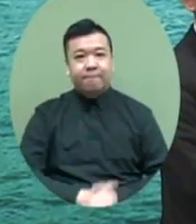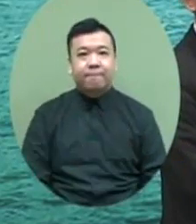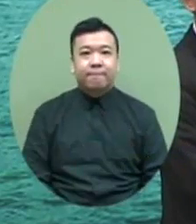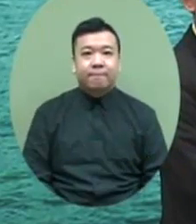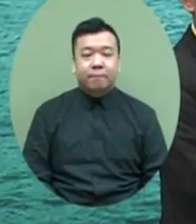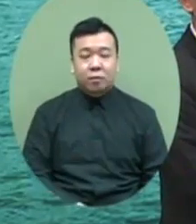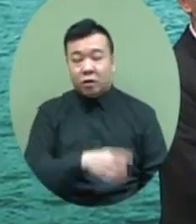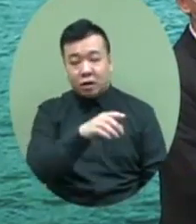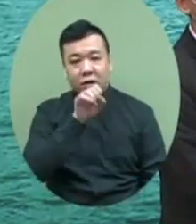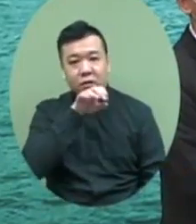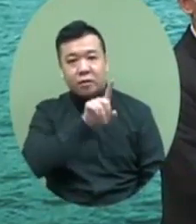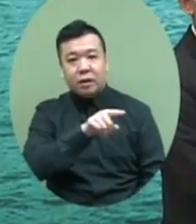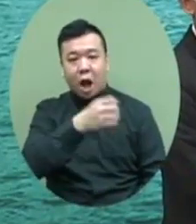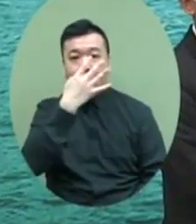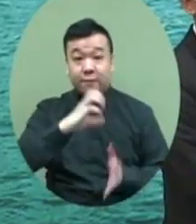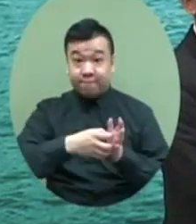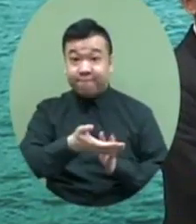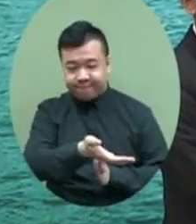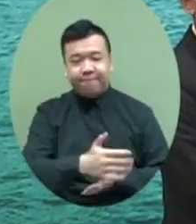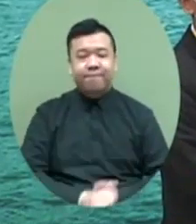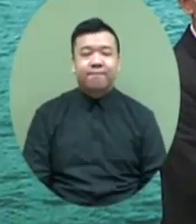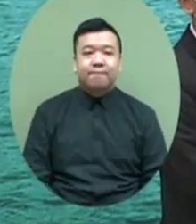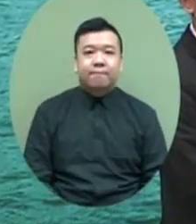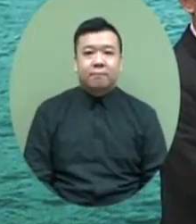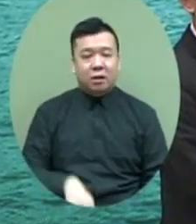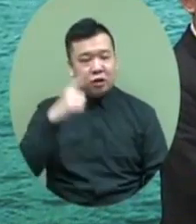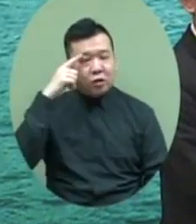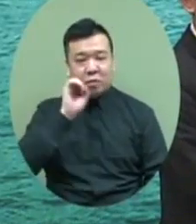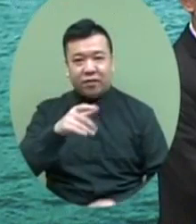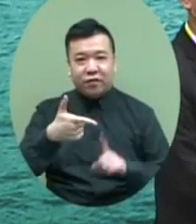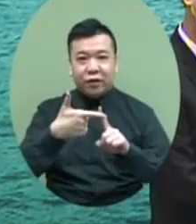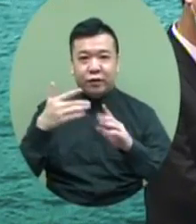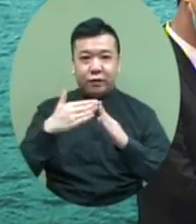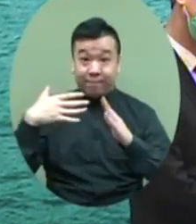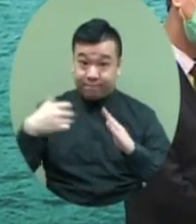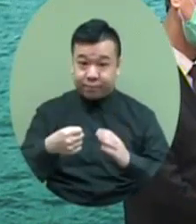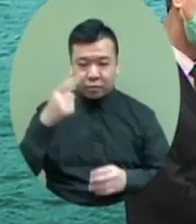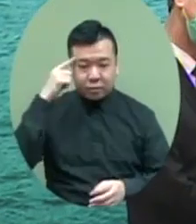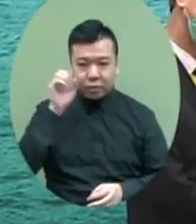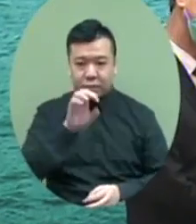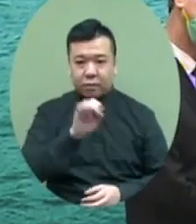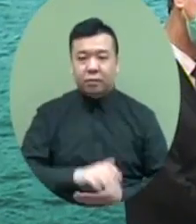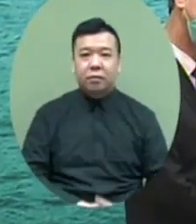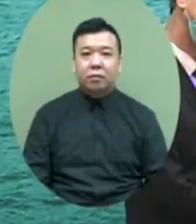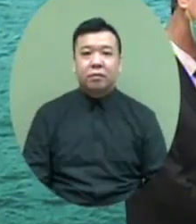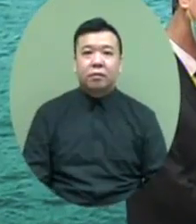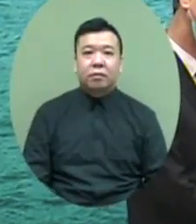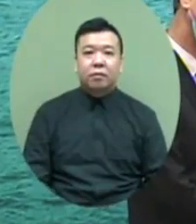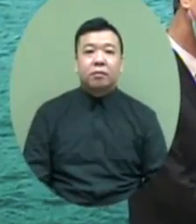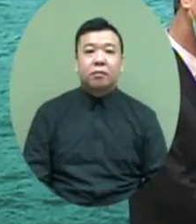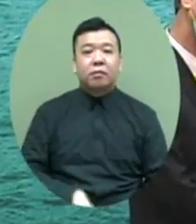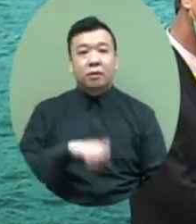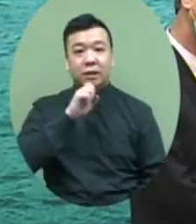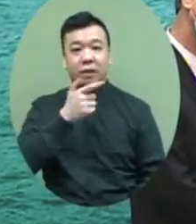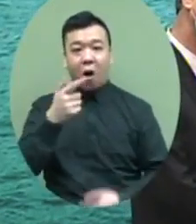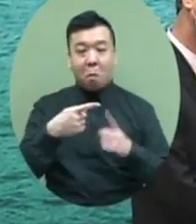電台呢位，講講你係邊位喎？ 港台嘅，即係想問翻即係副局長先啦。即係先想問翻，即係因為咧，